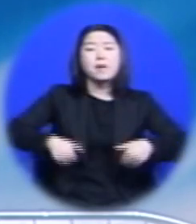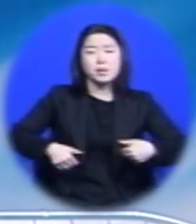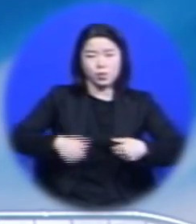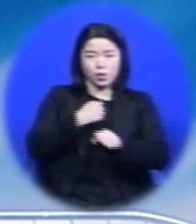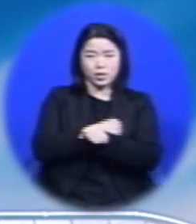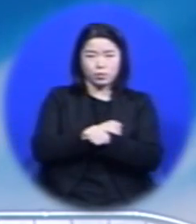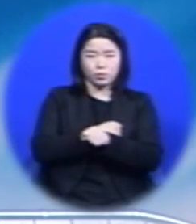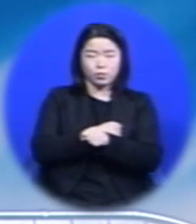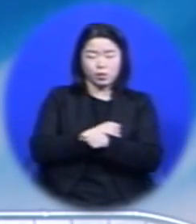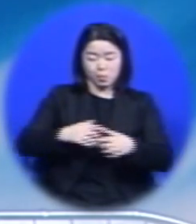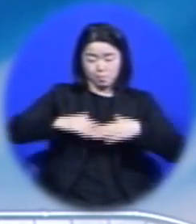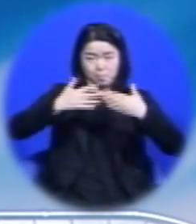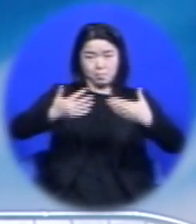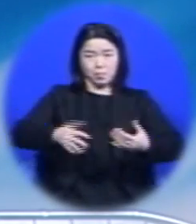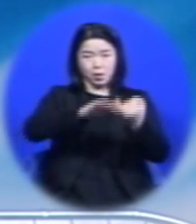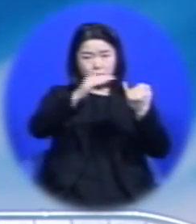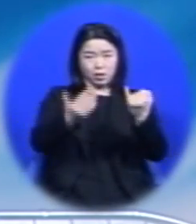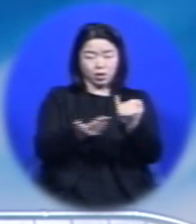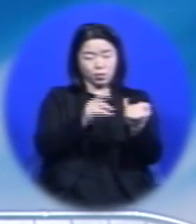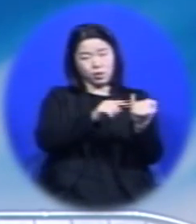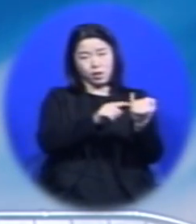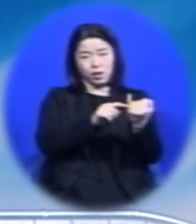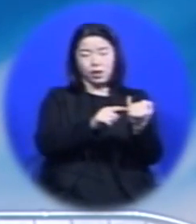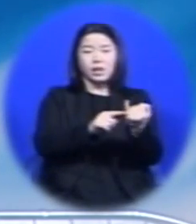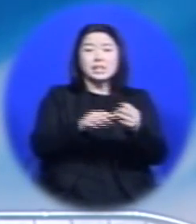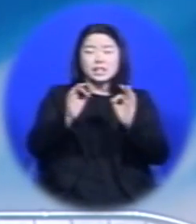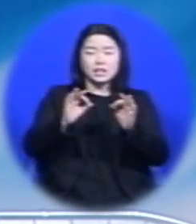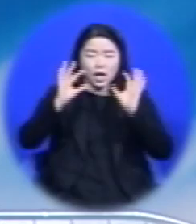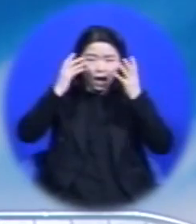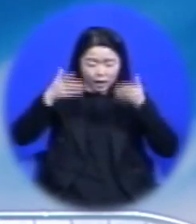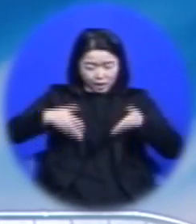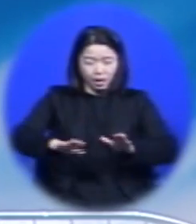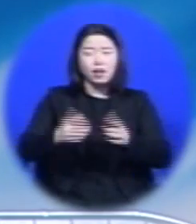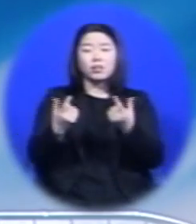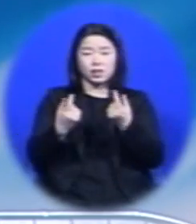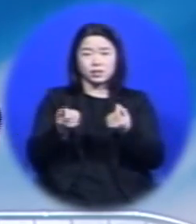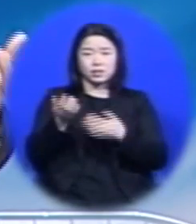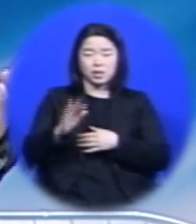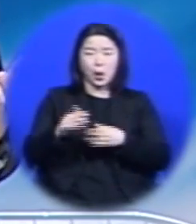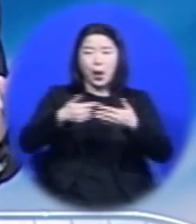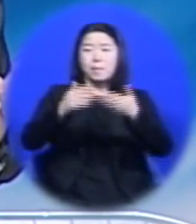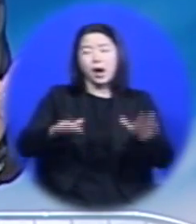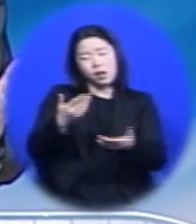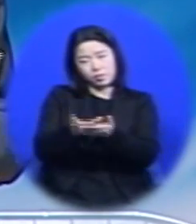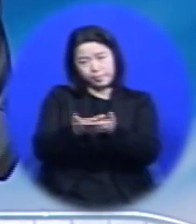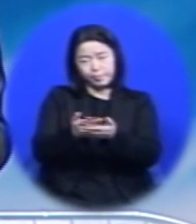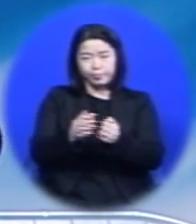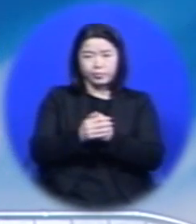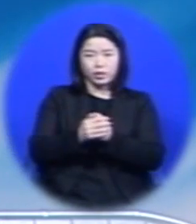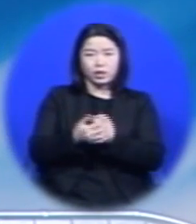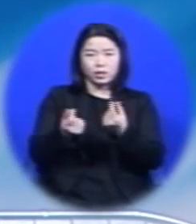필요하다 만게 된 아내를 가리키면서 이제 아기가 올것 같은데 방을 좀 달라고